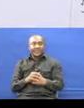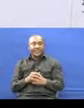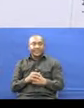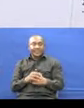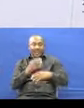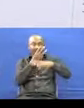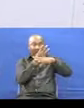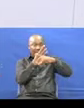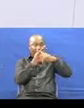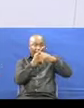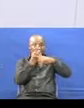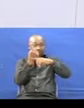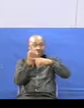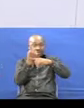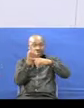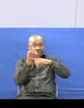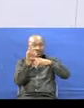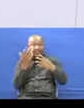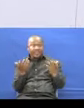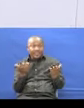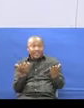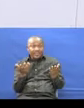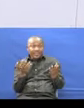Tatu jumlisha moja sasa wana ngapi?